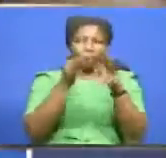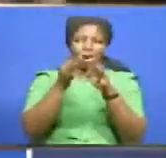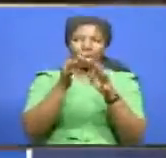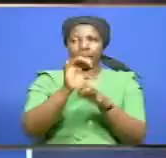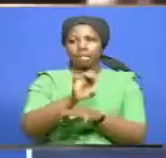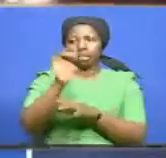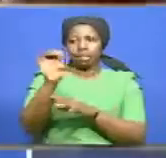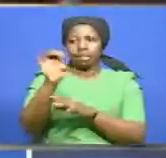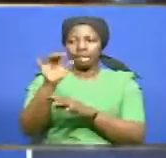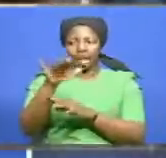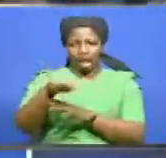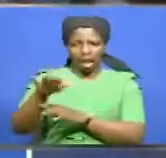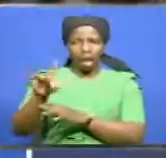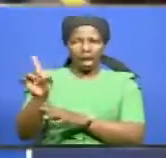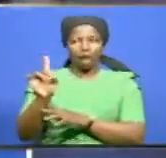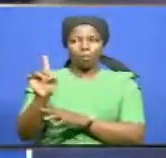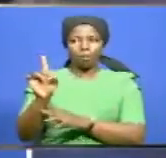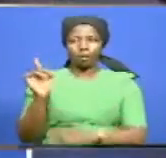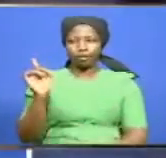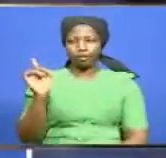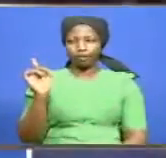Nairobi.